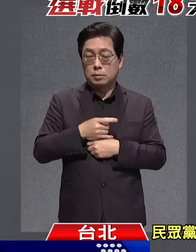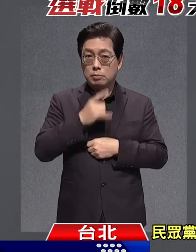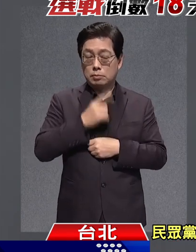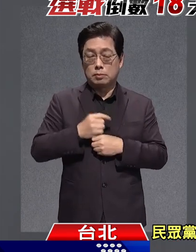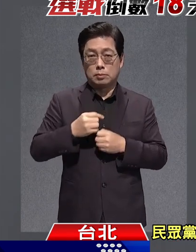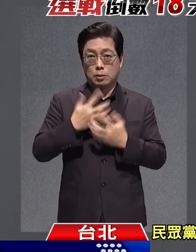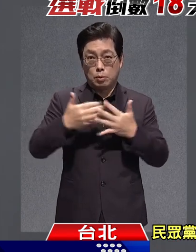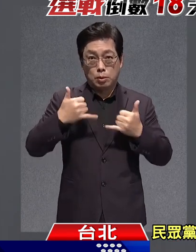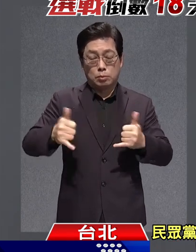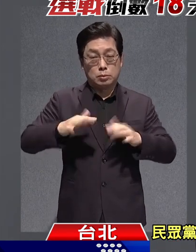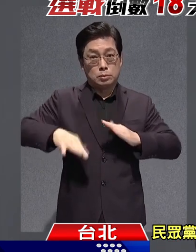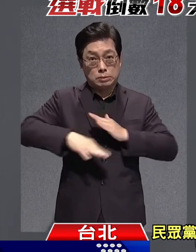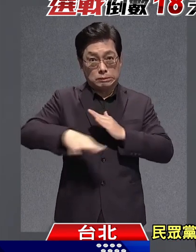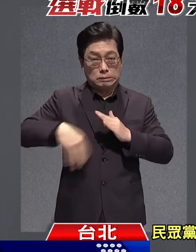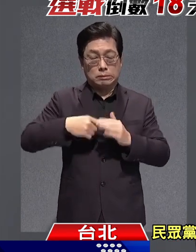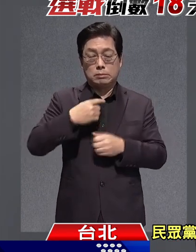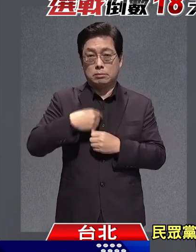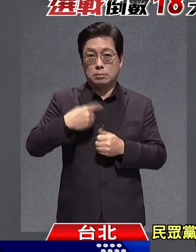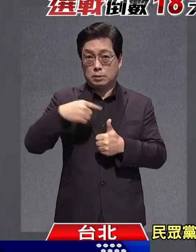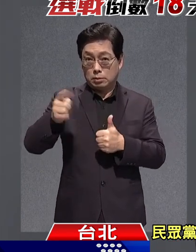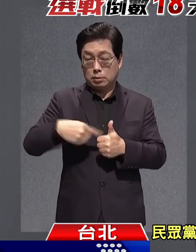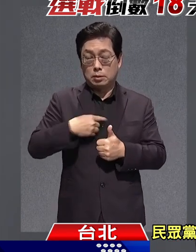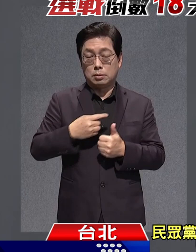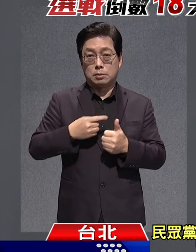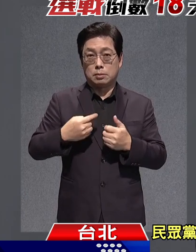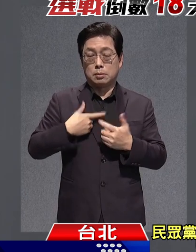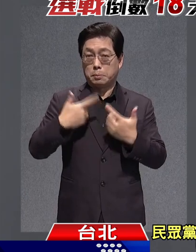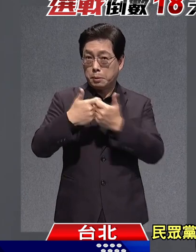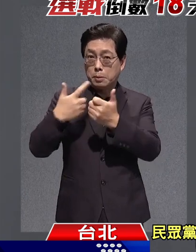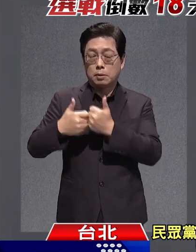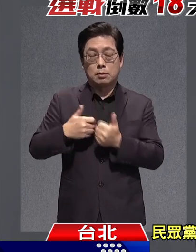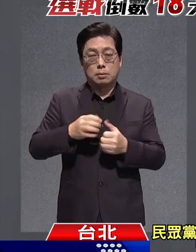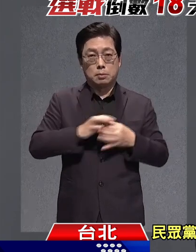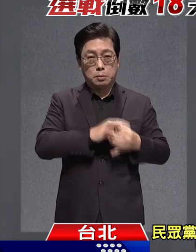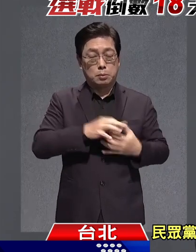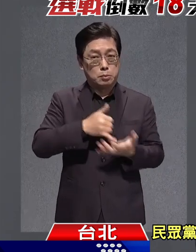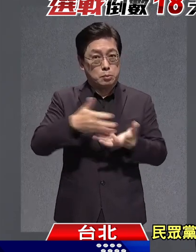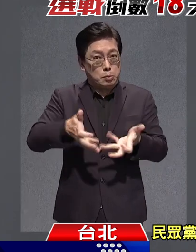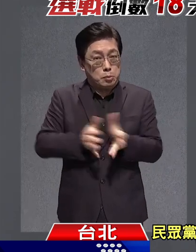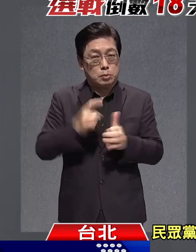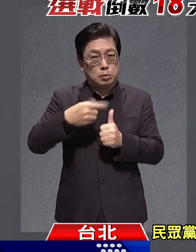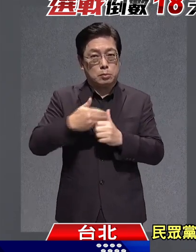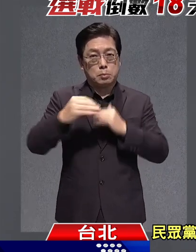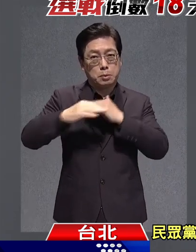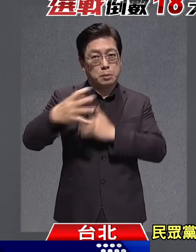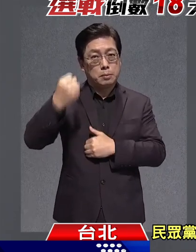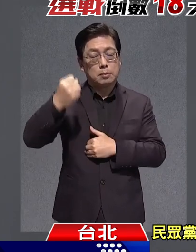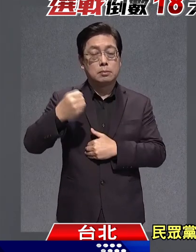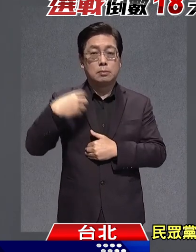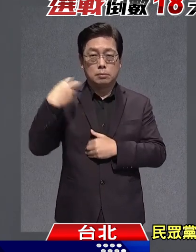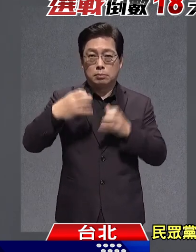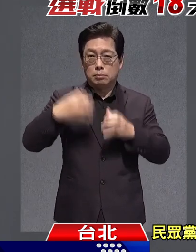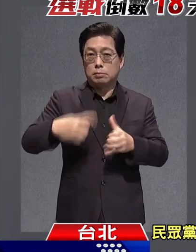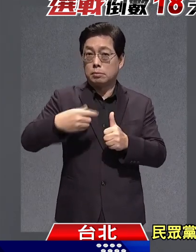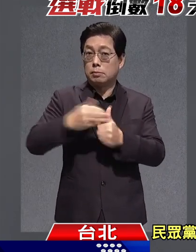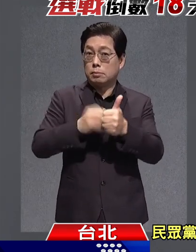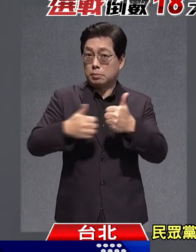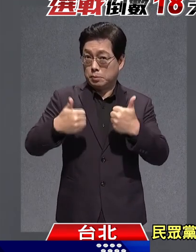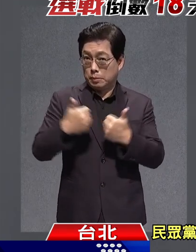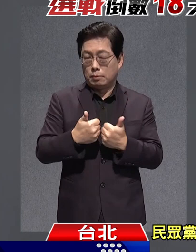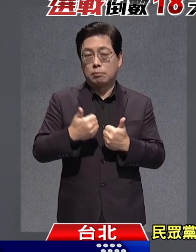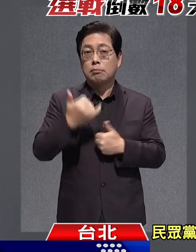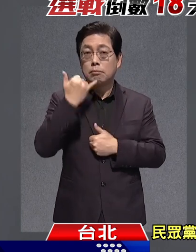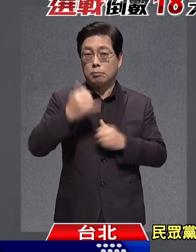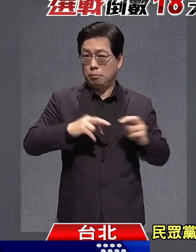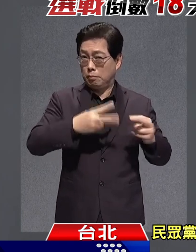来弥补城乡落差。我会关注弱势，提倡教育平权。我们成立早期教育委员会，来整